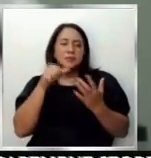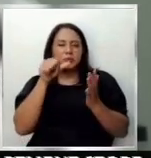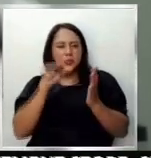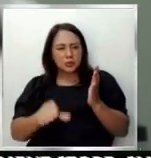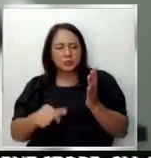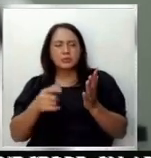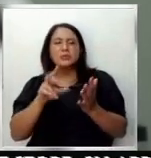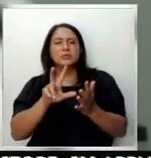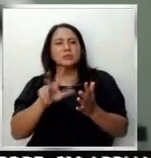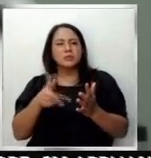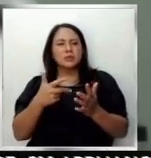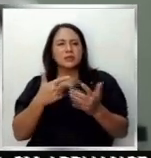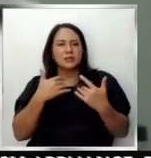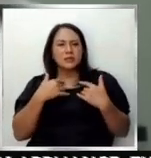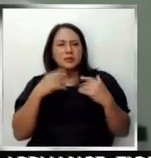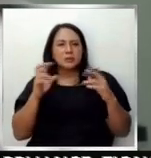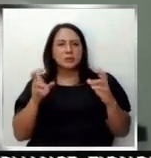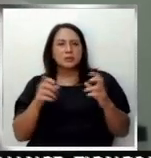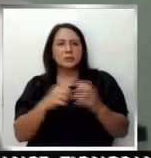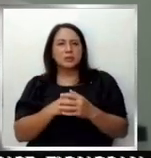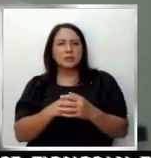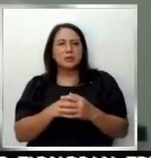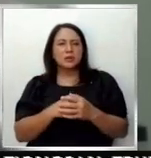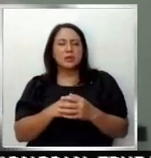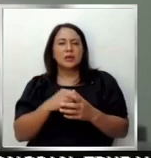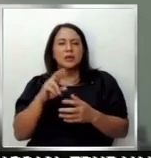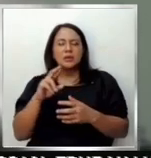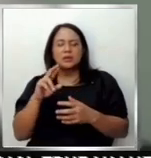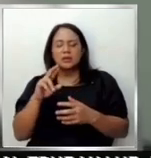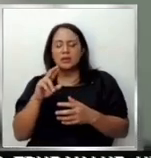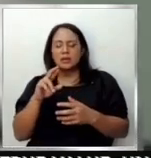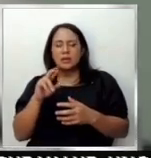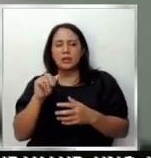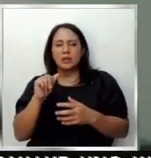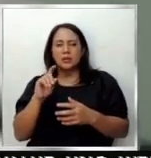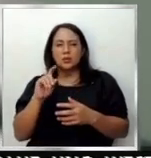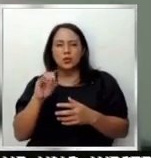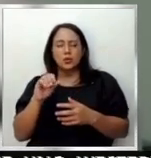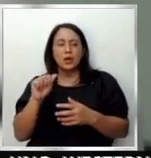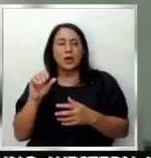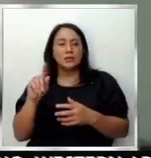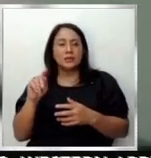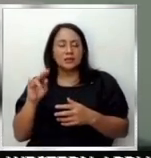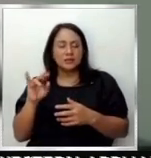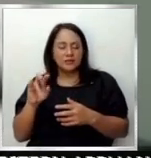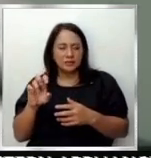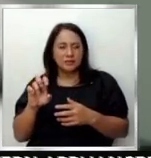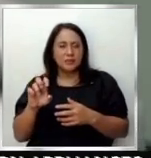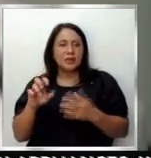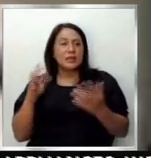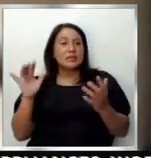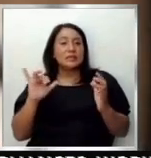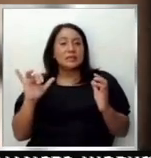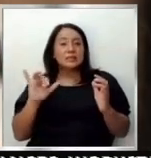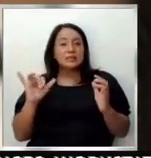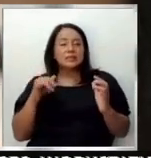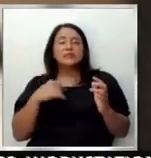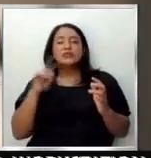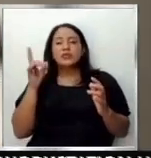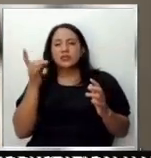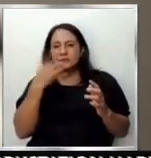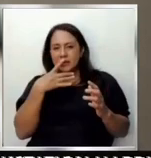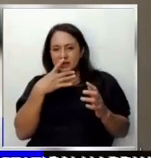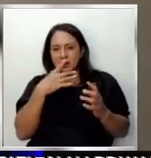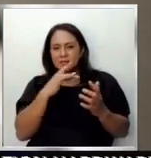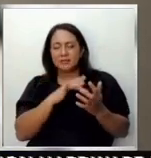yung tinatawag natin pong radioactive iodine treatment. Lahat kailangan dumaan muna sa gamutan. Sa mga